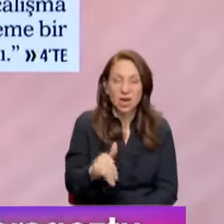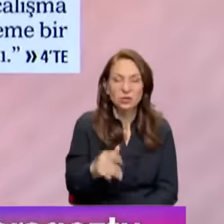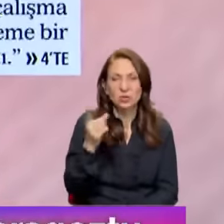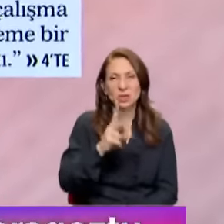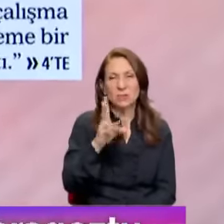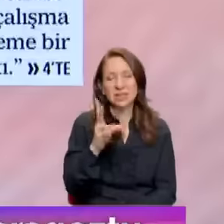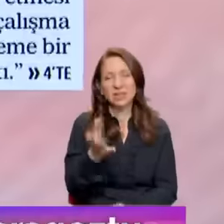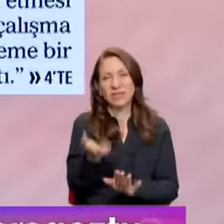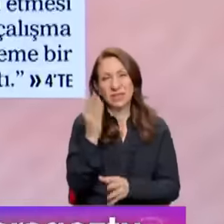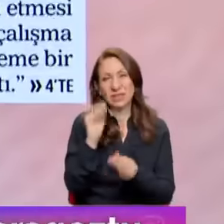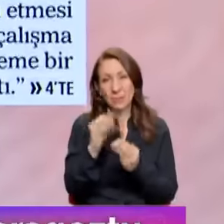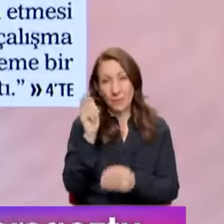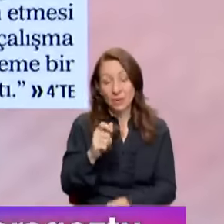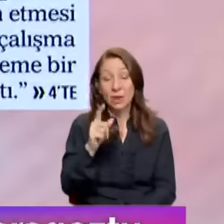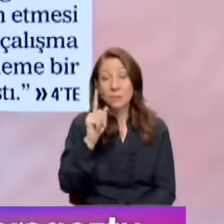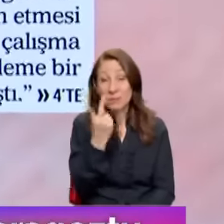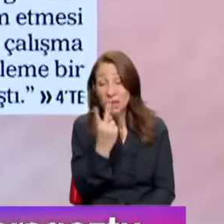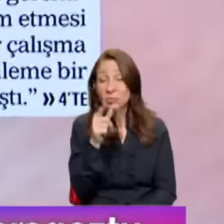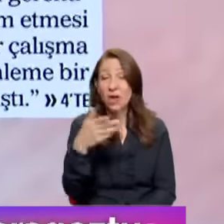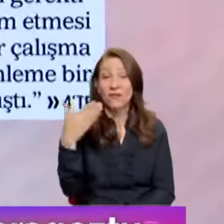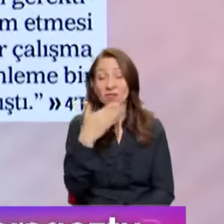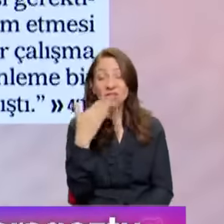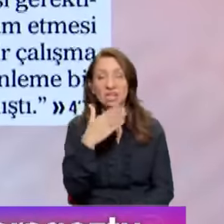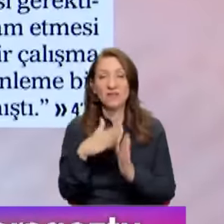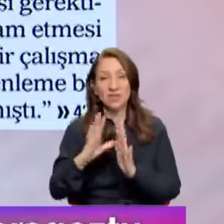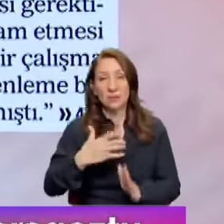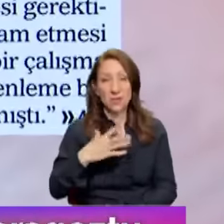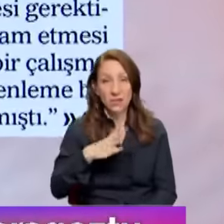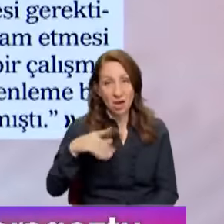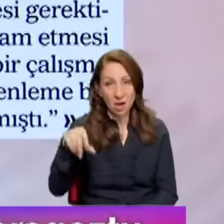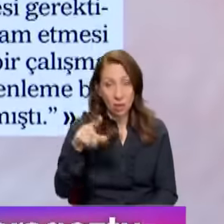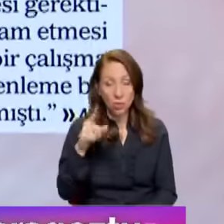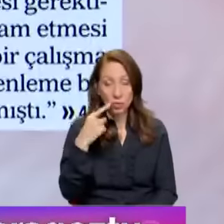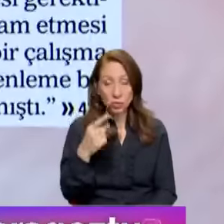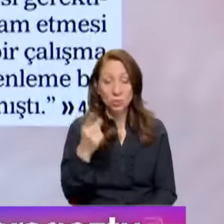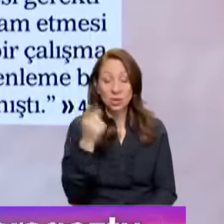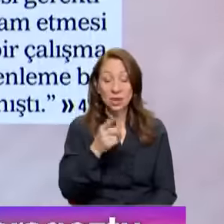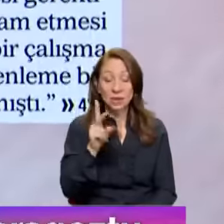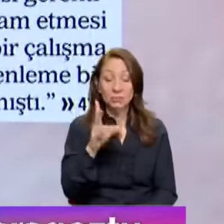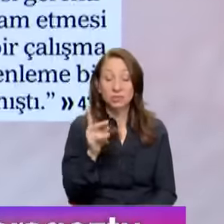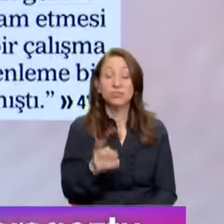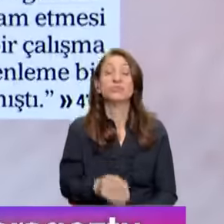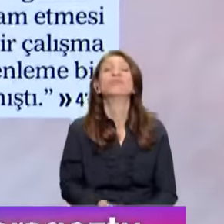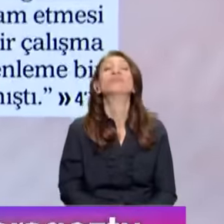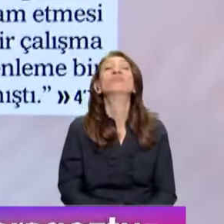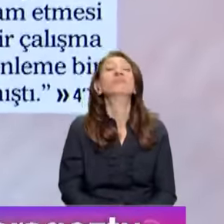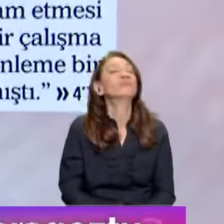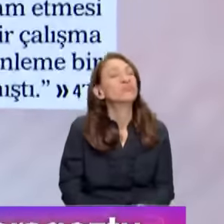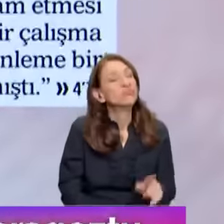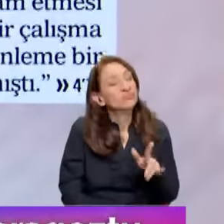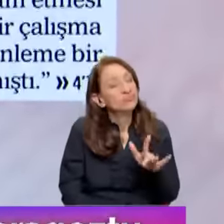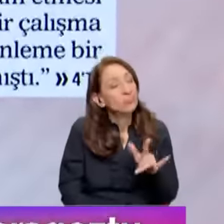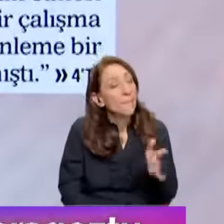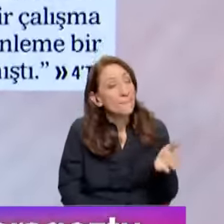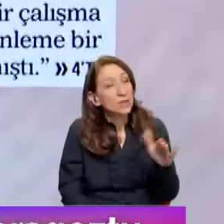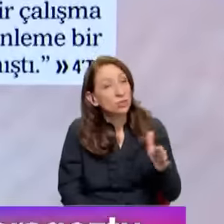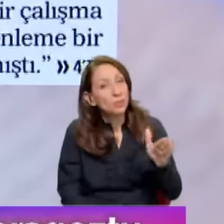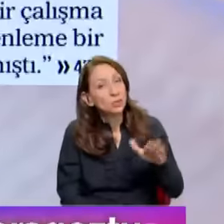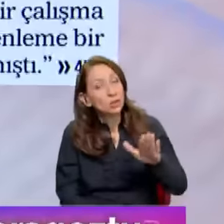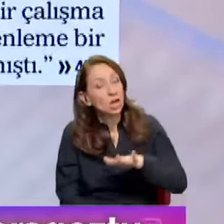25'ten fazla zam yaptı Bir de burada Fırsatçı Ev sahipleri var Onu da söyleyelim % 25'le falan Ben ilgilenmiyorum diyerek başka